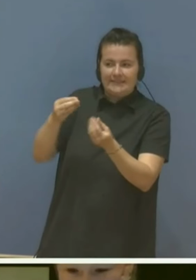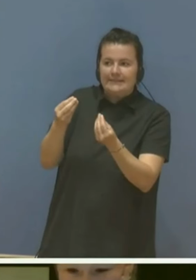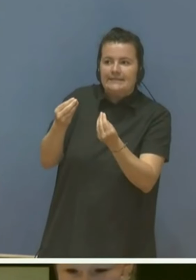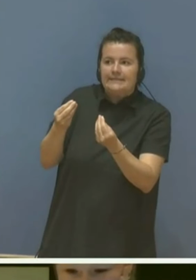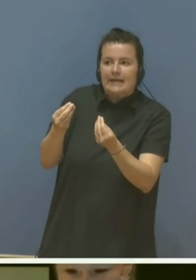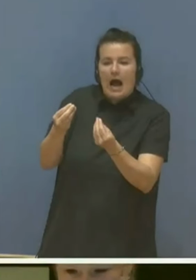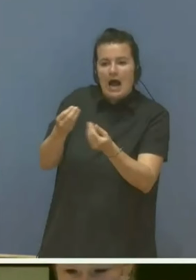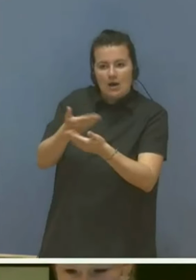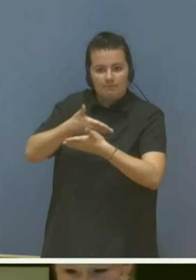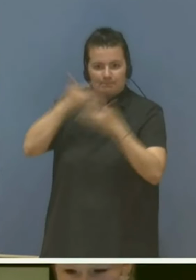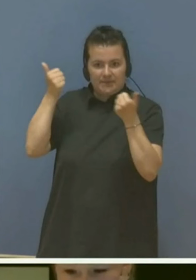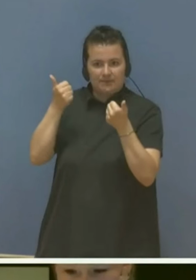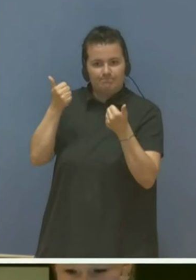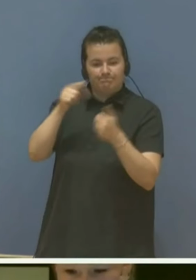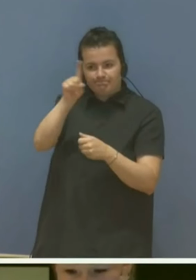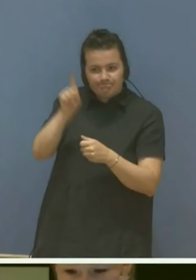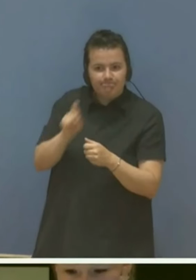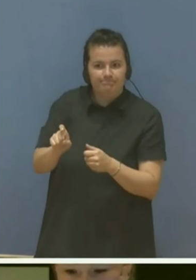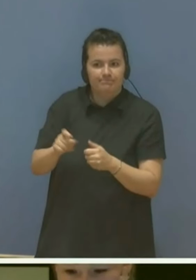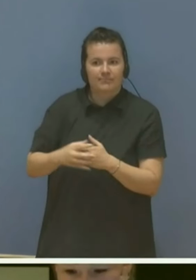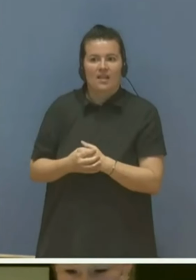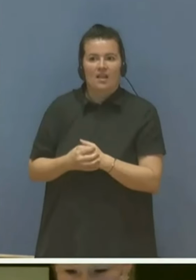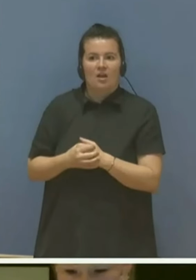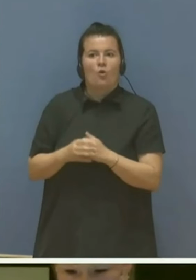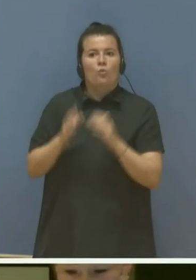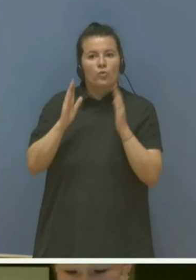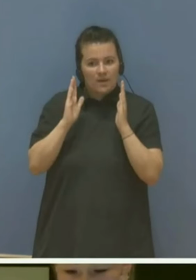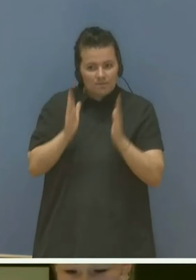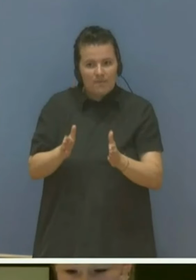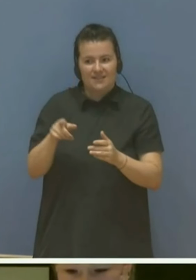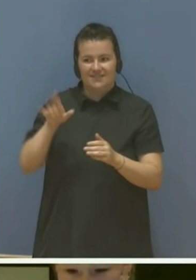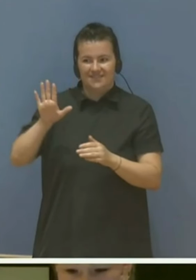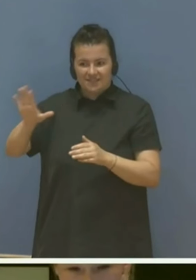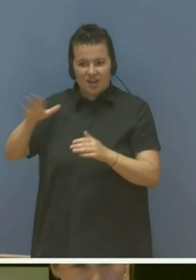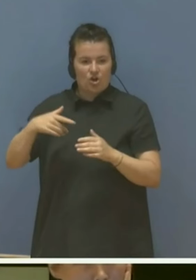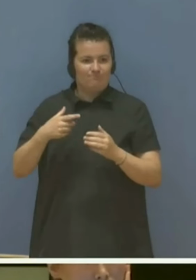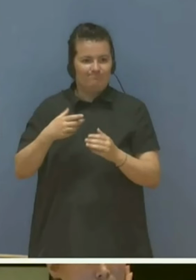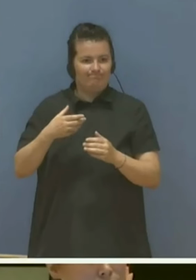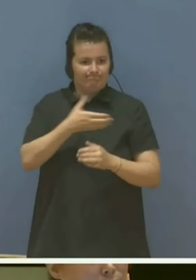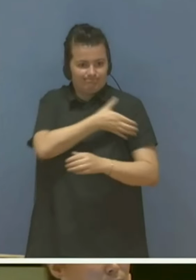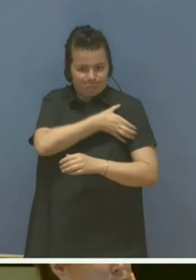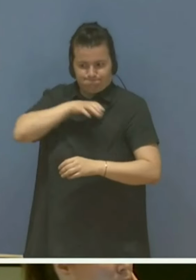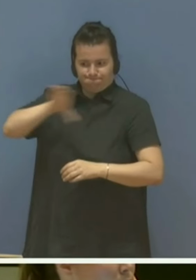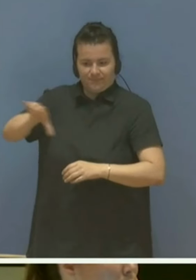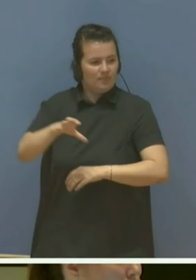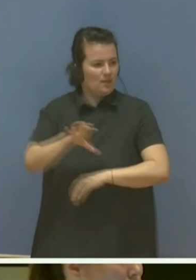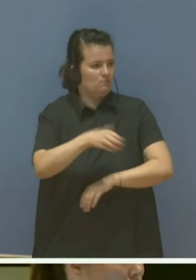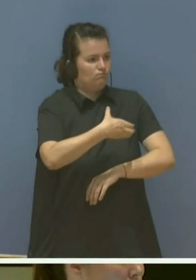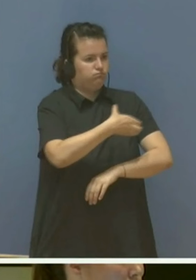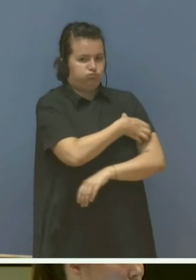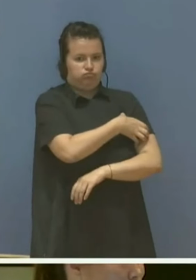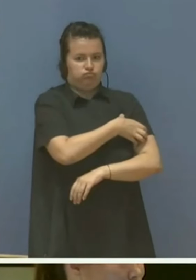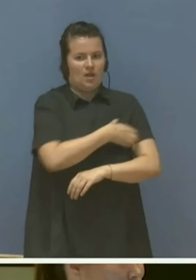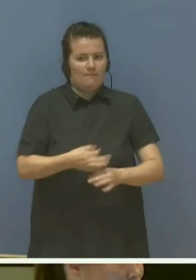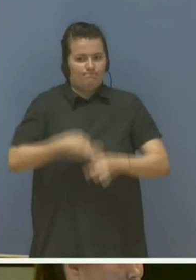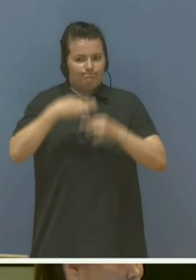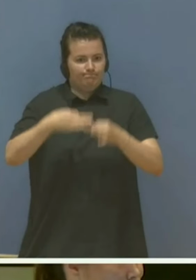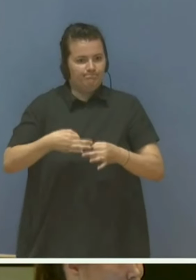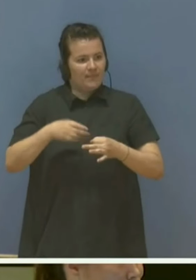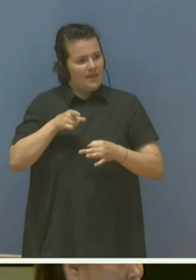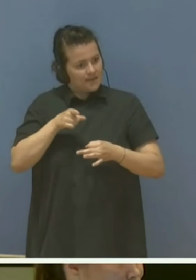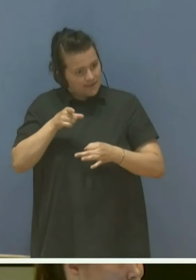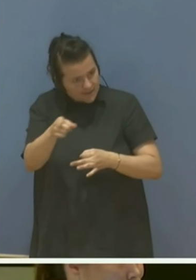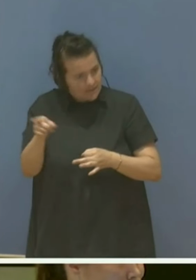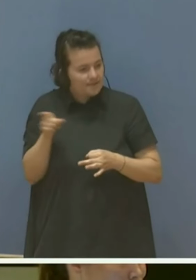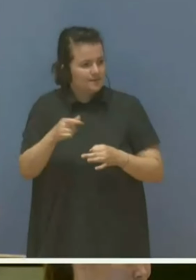коренных народов в совещательных органах принятия решений, связанных с охотой и рыболовством. Позвольте рекомендовать экспертному механизму при участии